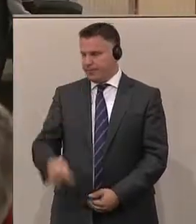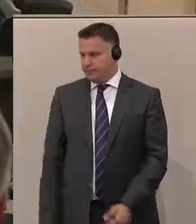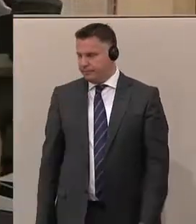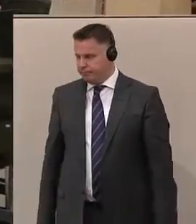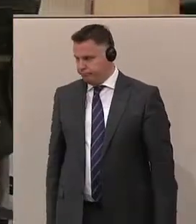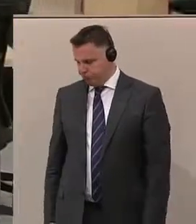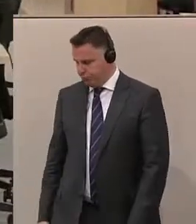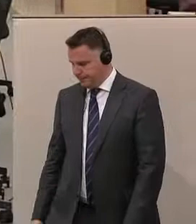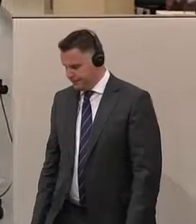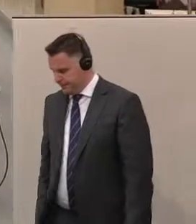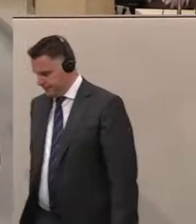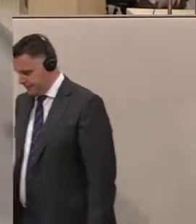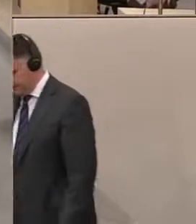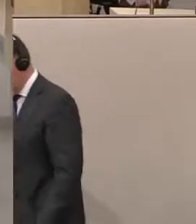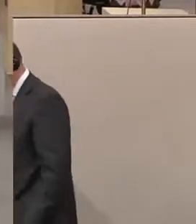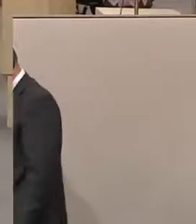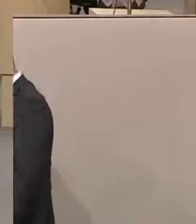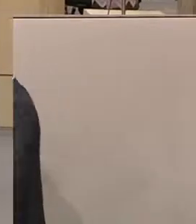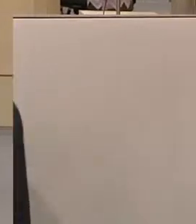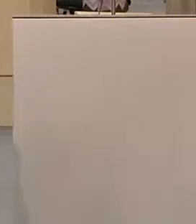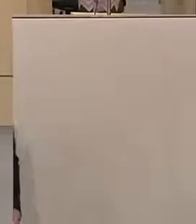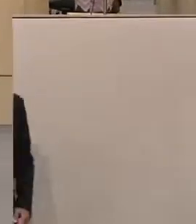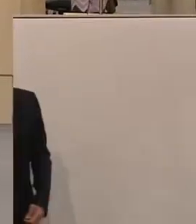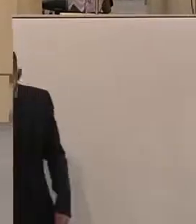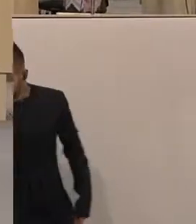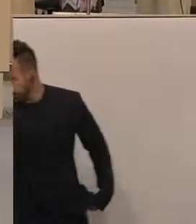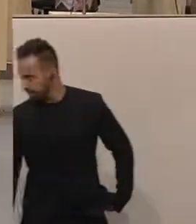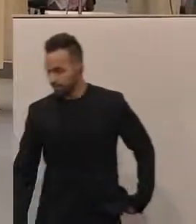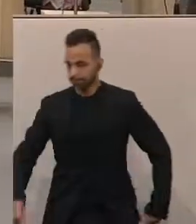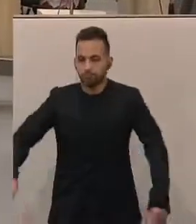hätten sich aber überlebt und seien heute überflüssig, sagt Robert Luger von der FPÖ.